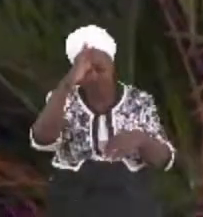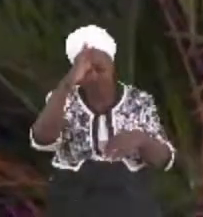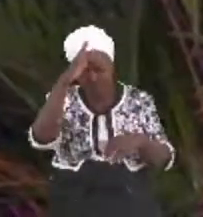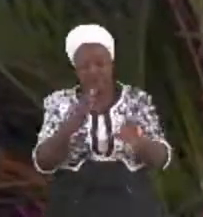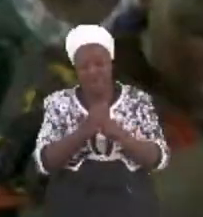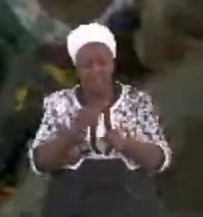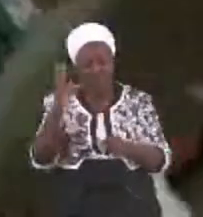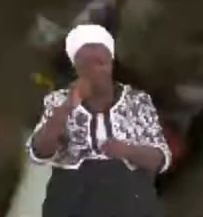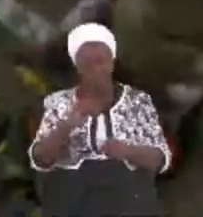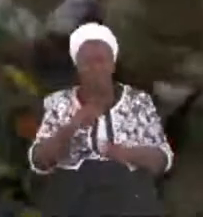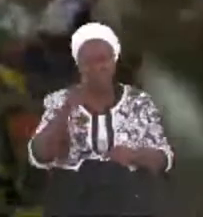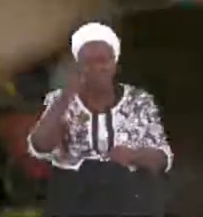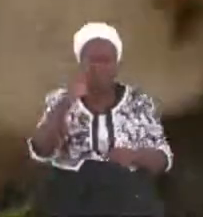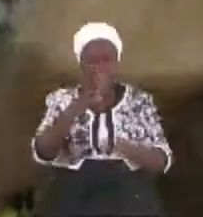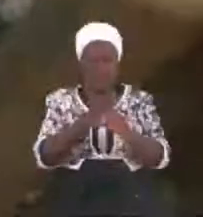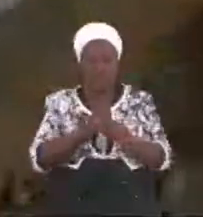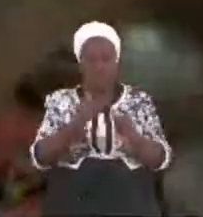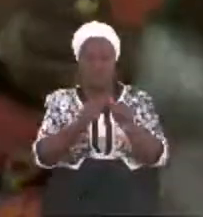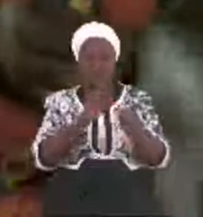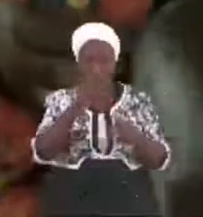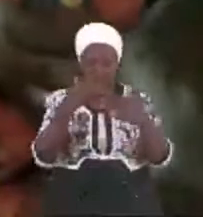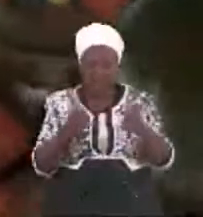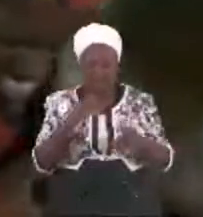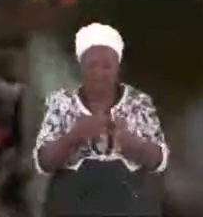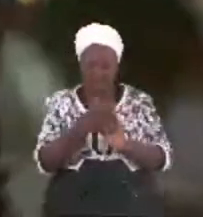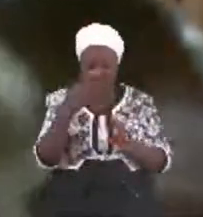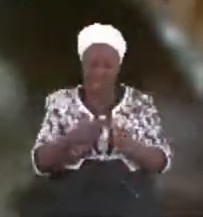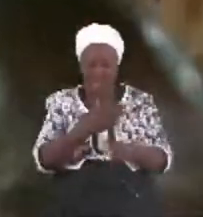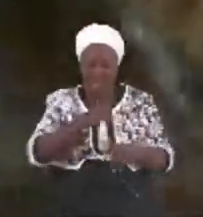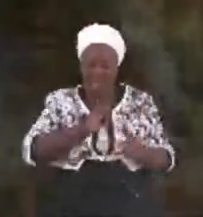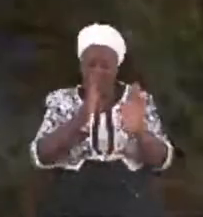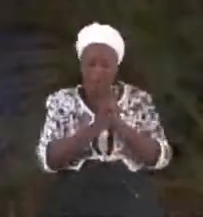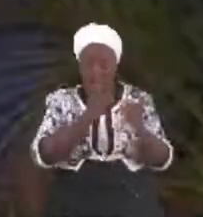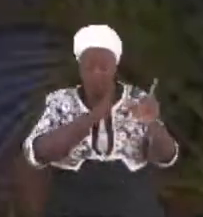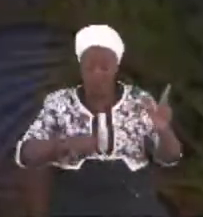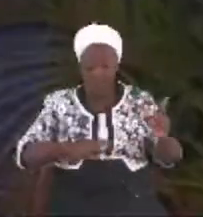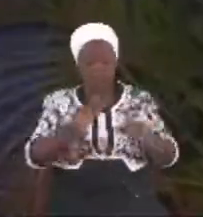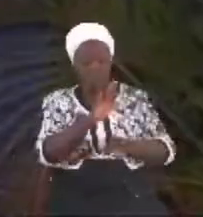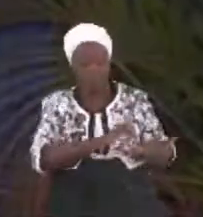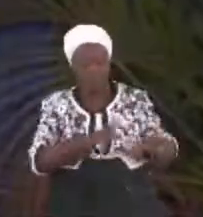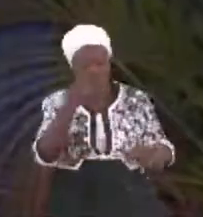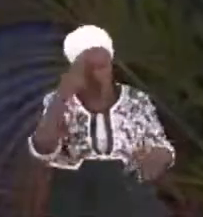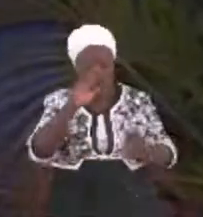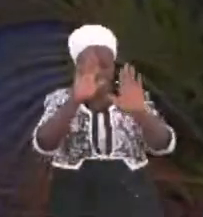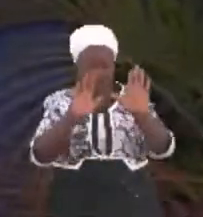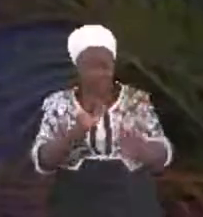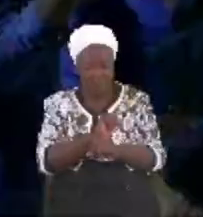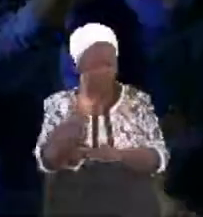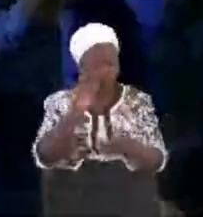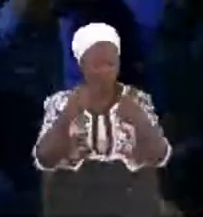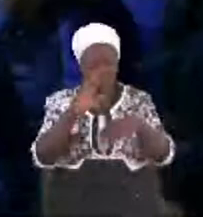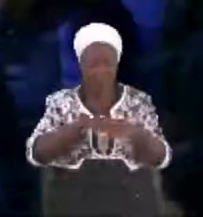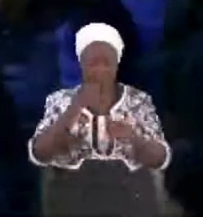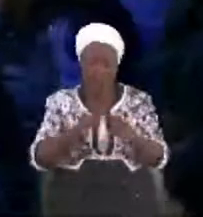Reçois tout le monde maintenant. Et je prie, Seigneur, ta miséricorde, ton miracle, vienne sur